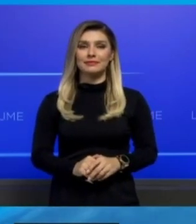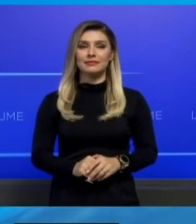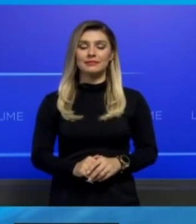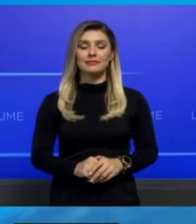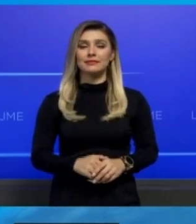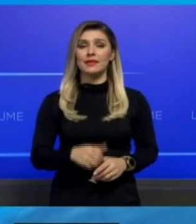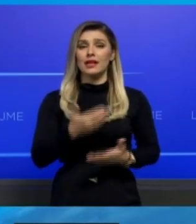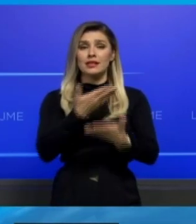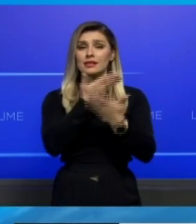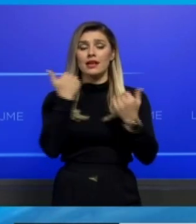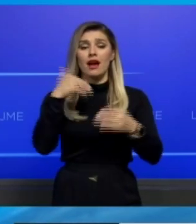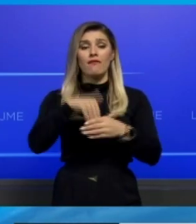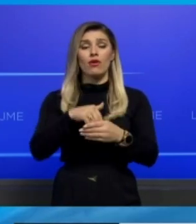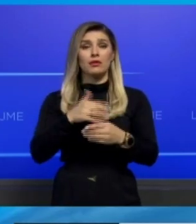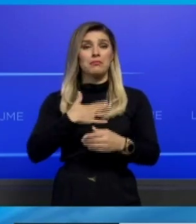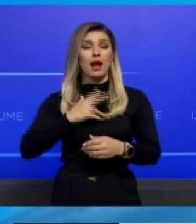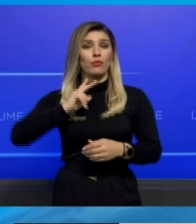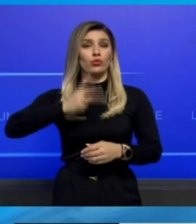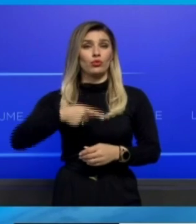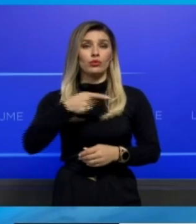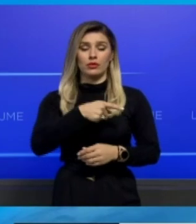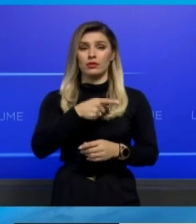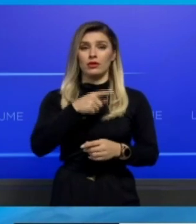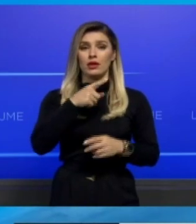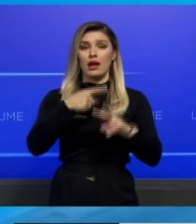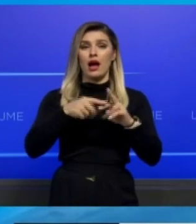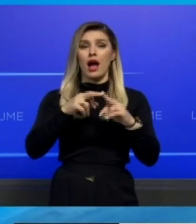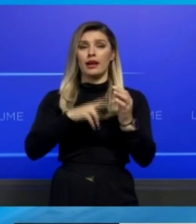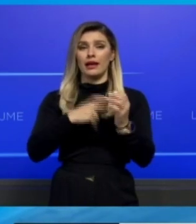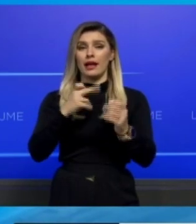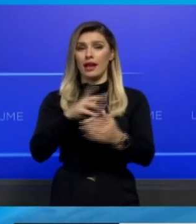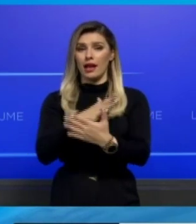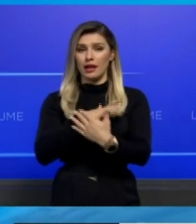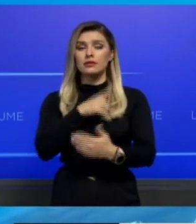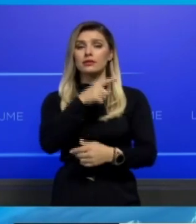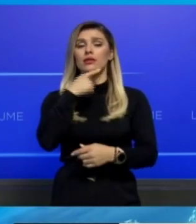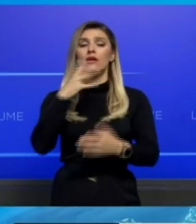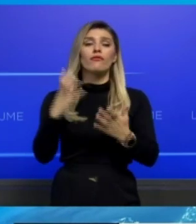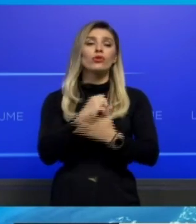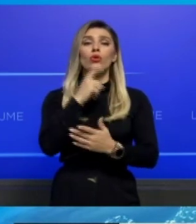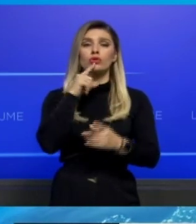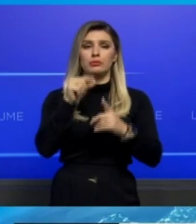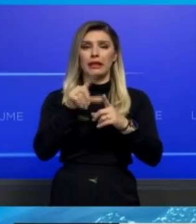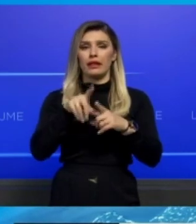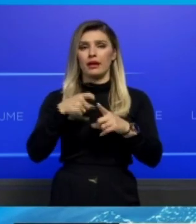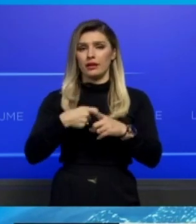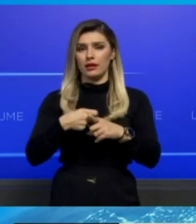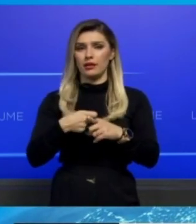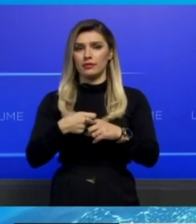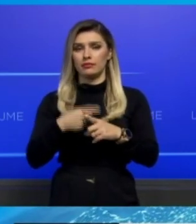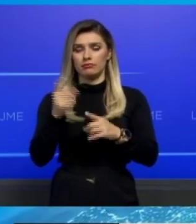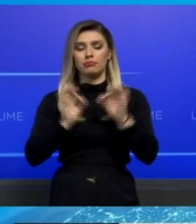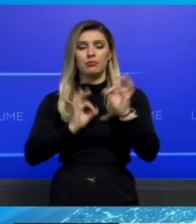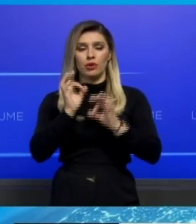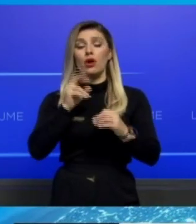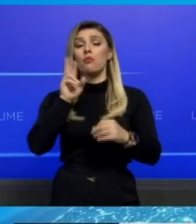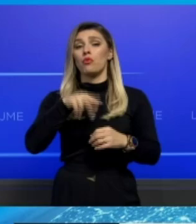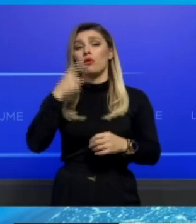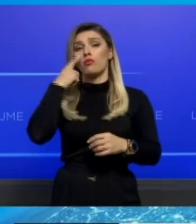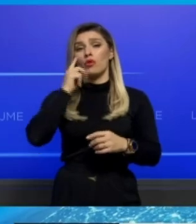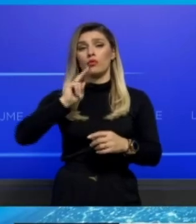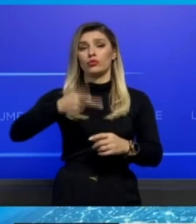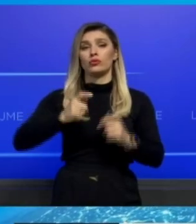Nuk ka rivotim në Han të Elezit, PZF sot se kjo komunë është fituar nga kandidati i PDK-s Mehmet Ballazhi, suma mund të ankohet